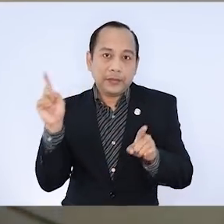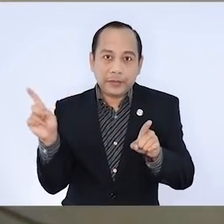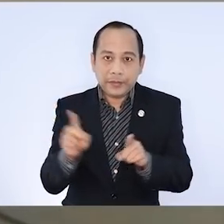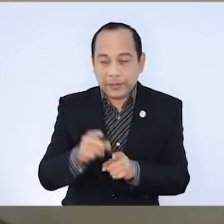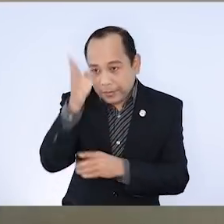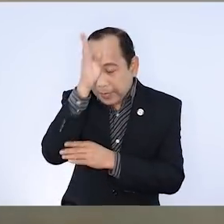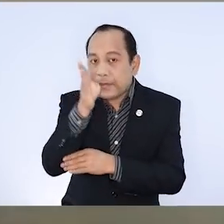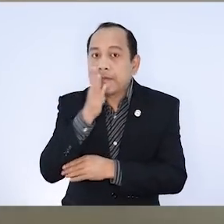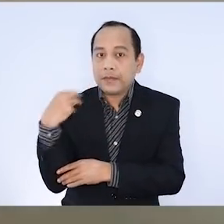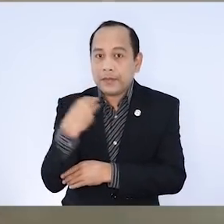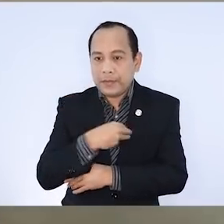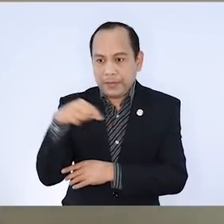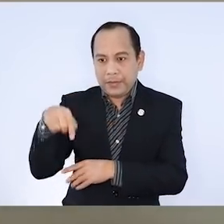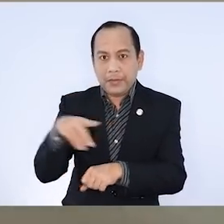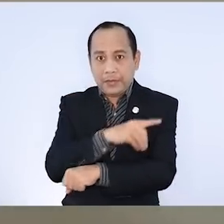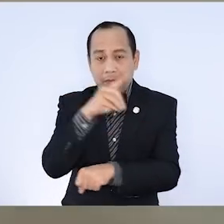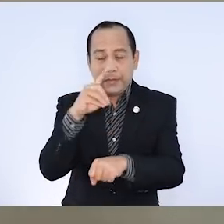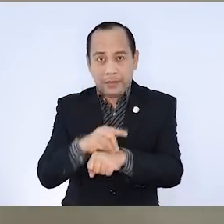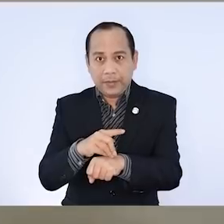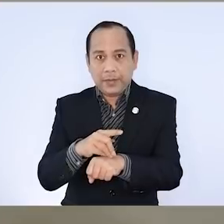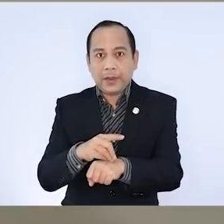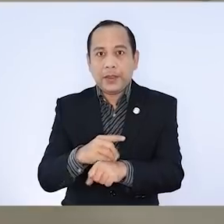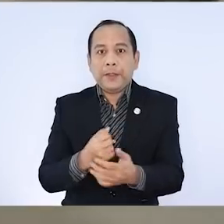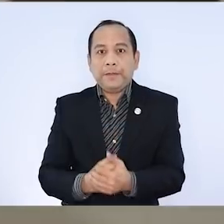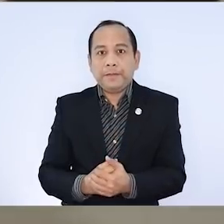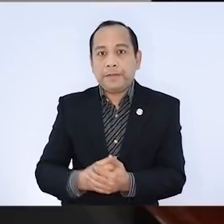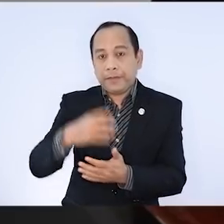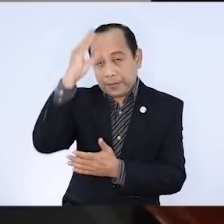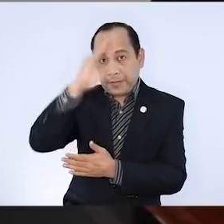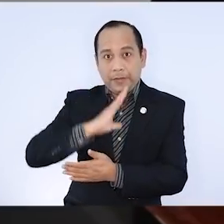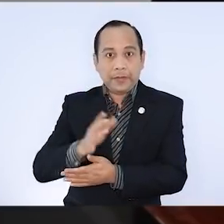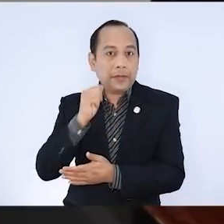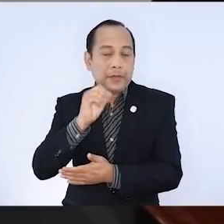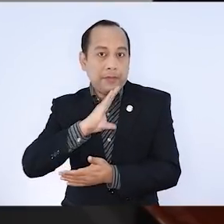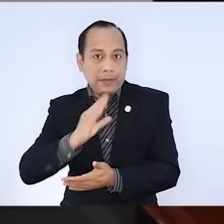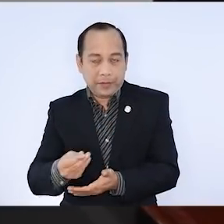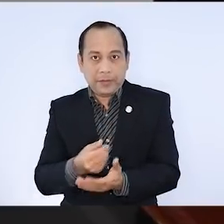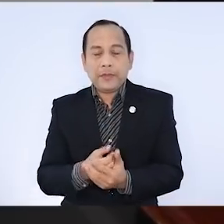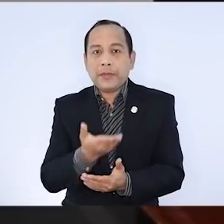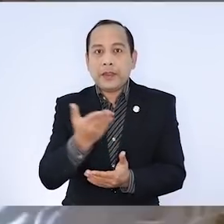ay isinagawa sa distrito ang Mr. and Mrs. Chef Home Edition.